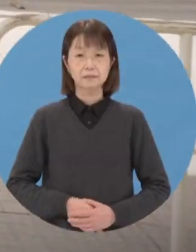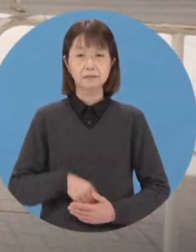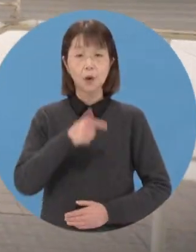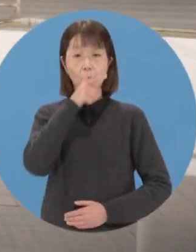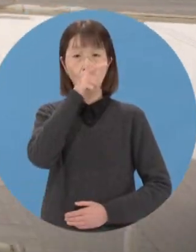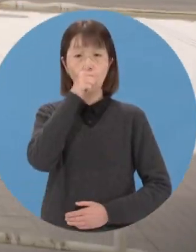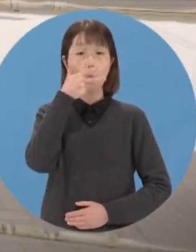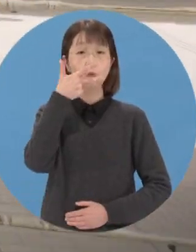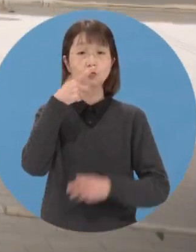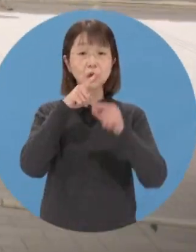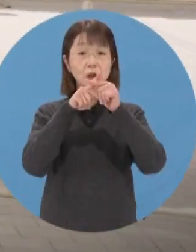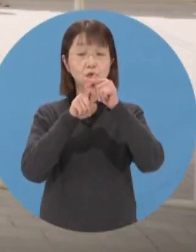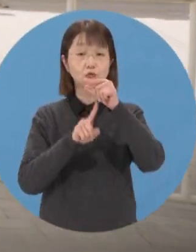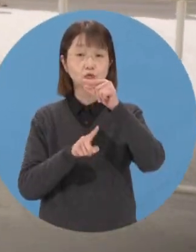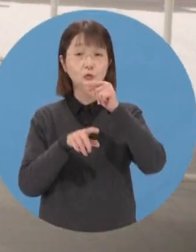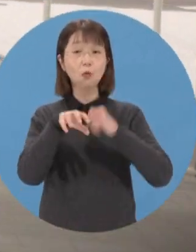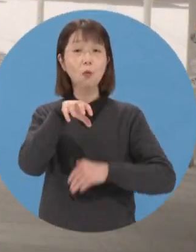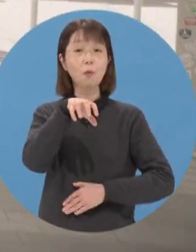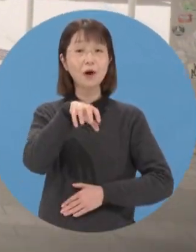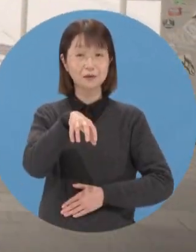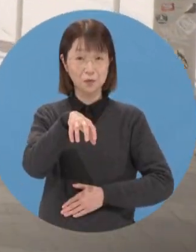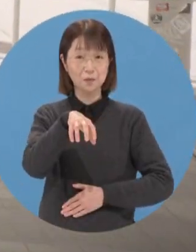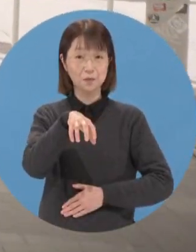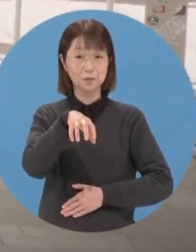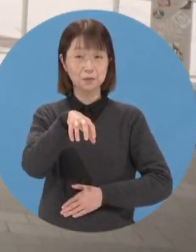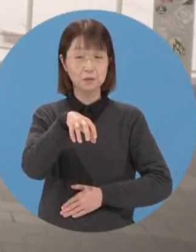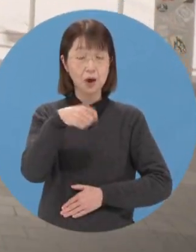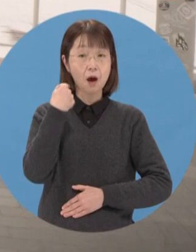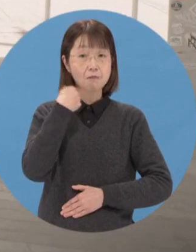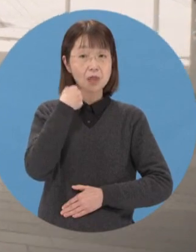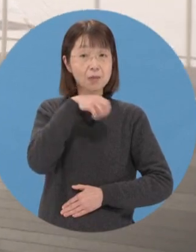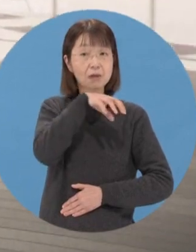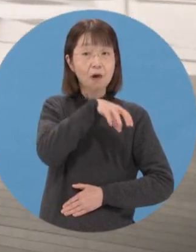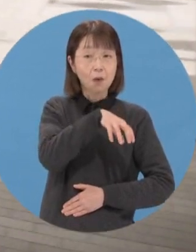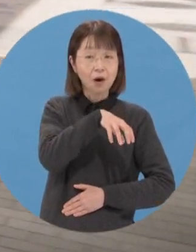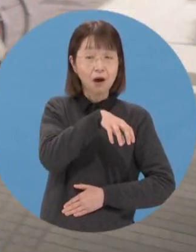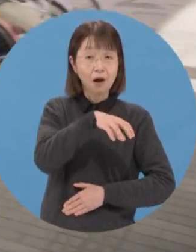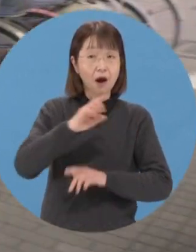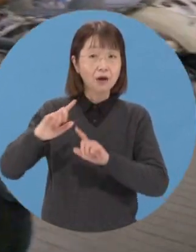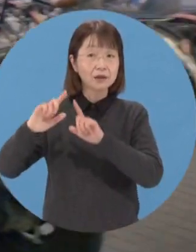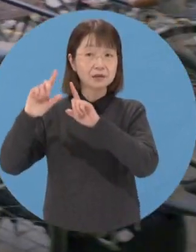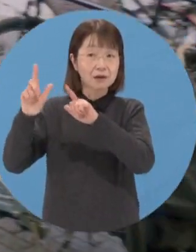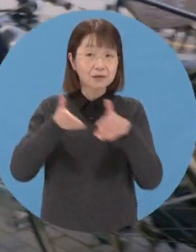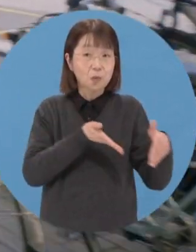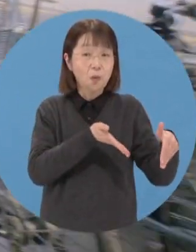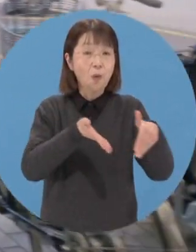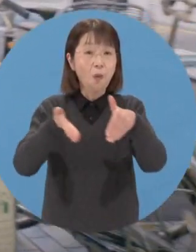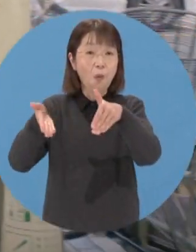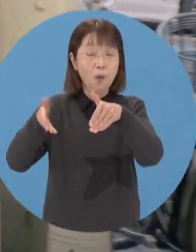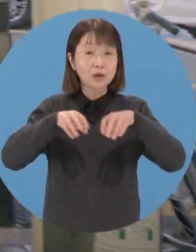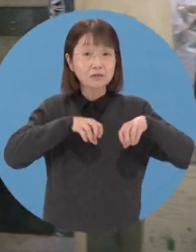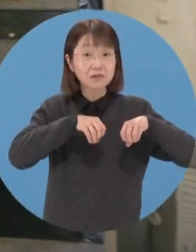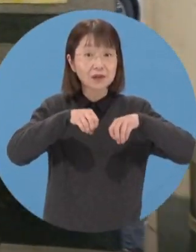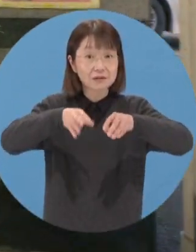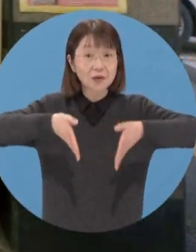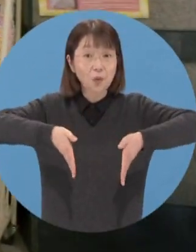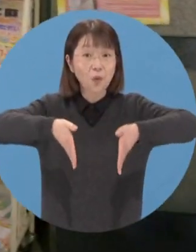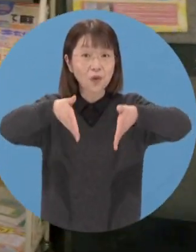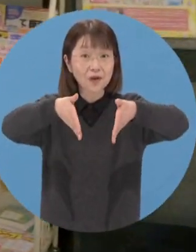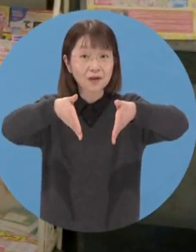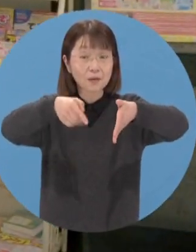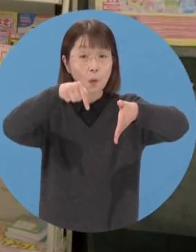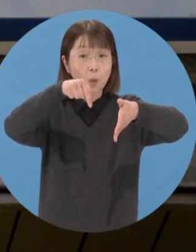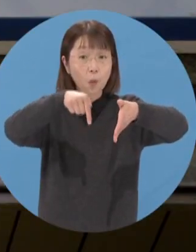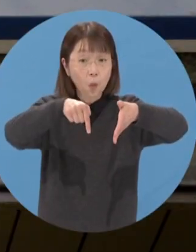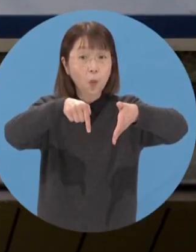甲府市中央にある春日モールの南端から東に伸びる銀座通り商店街、その中ほどに